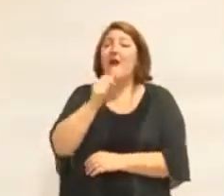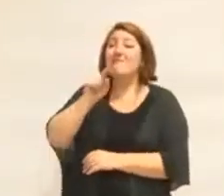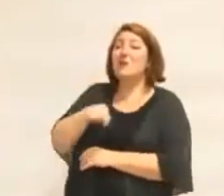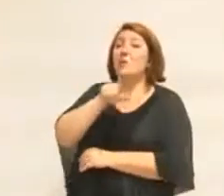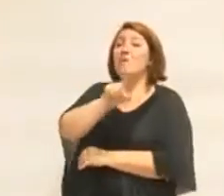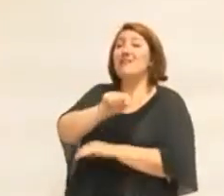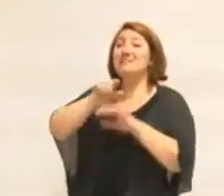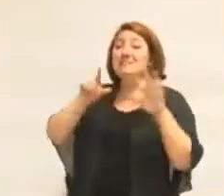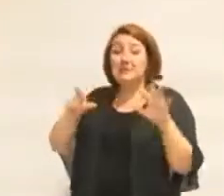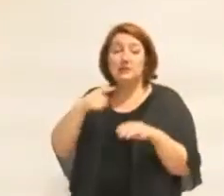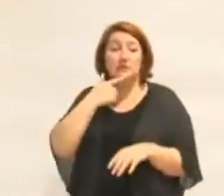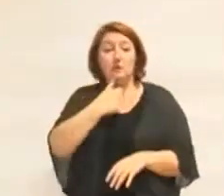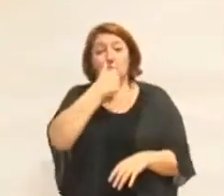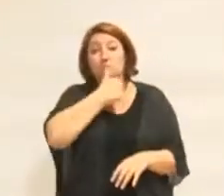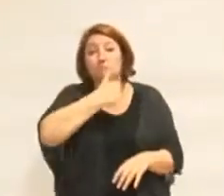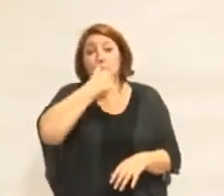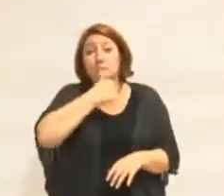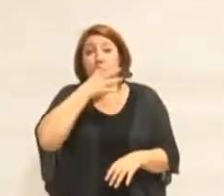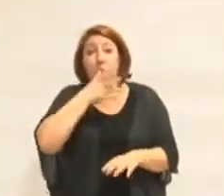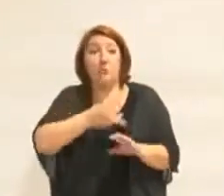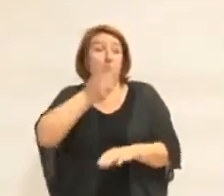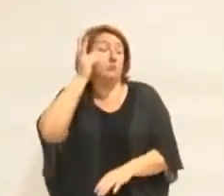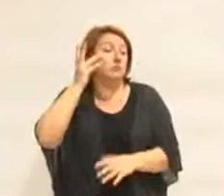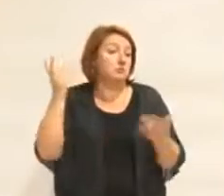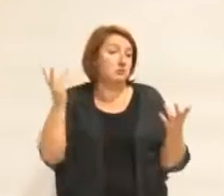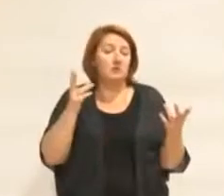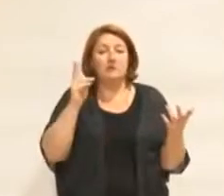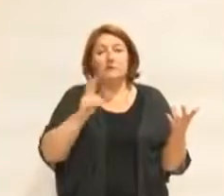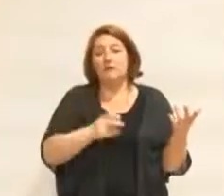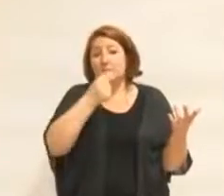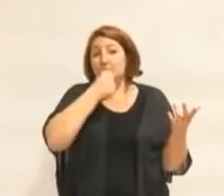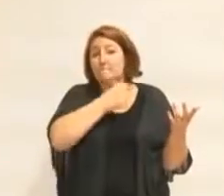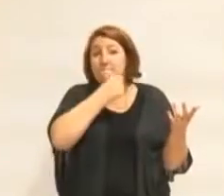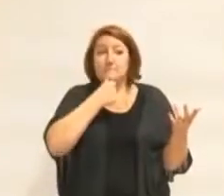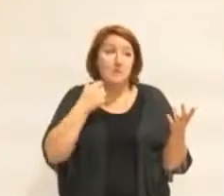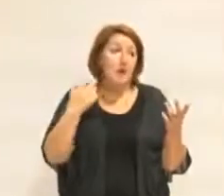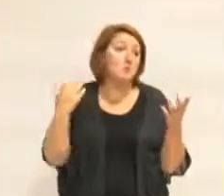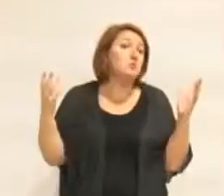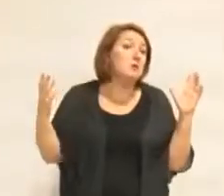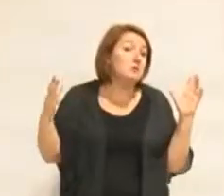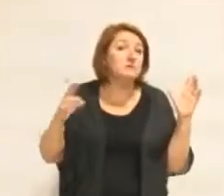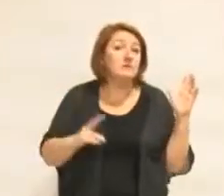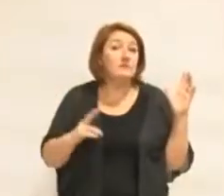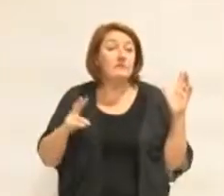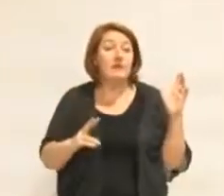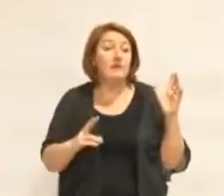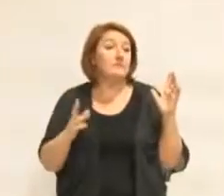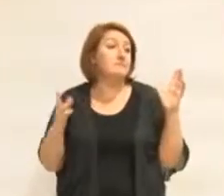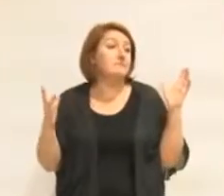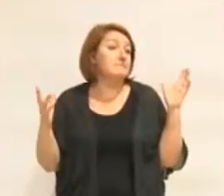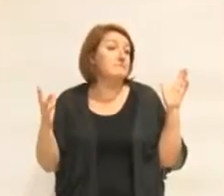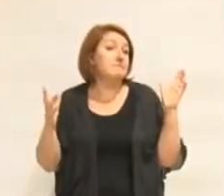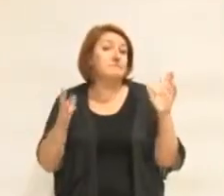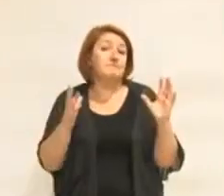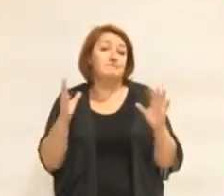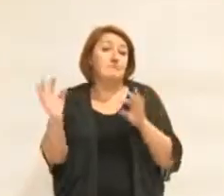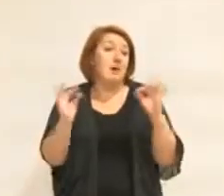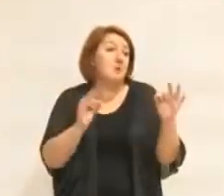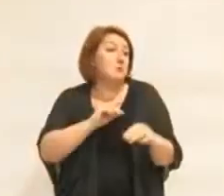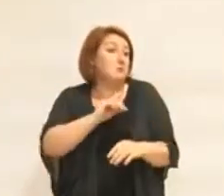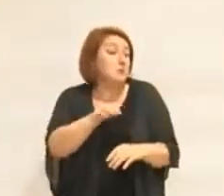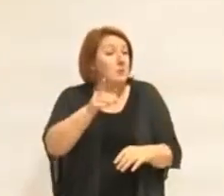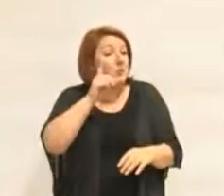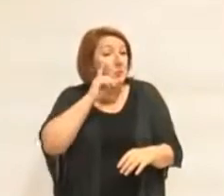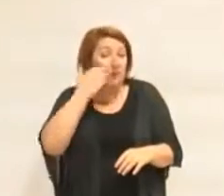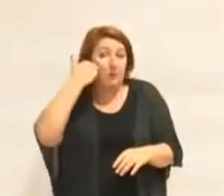donc s'en contenter. Vous n'avez en effet pas vraiment le choix, puisque de toute façon, quand on sait comment l'État dialogue